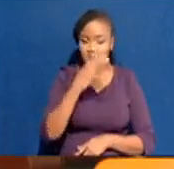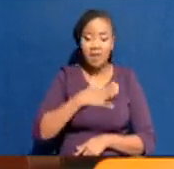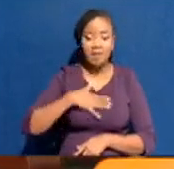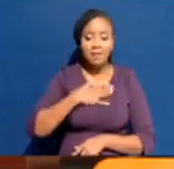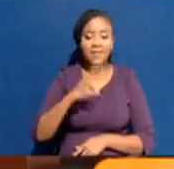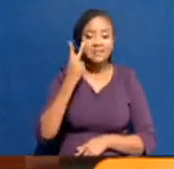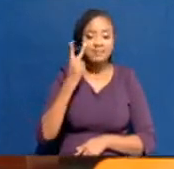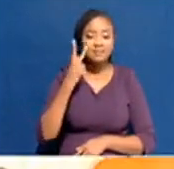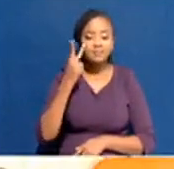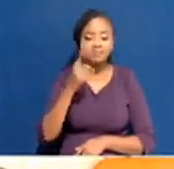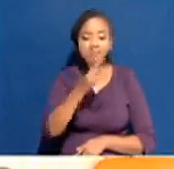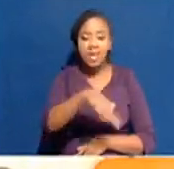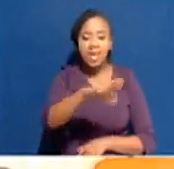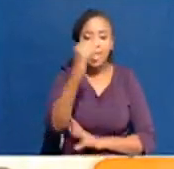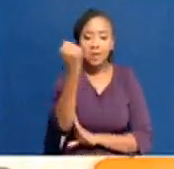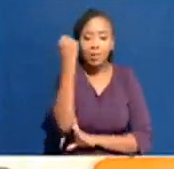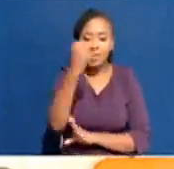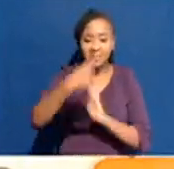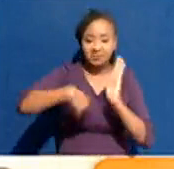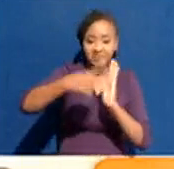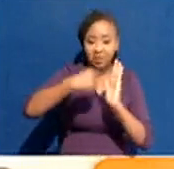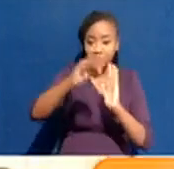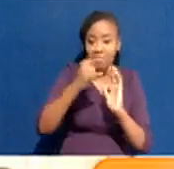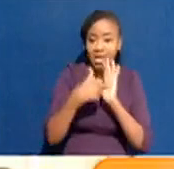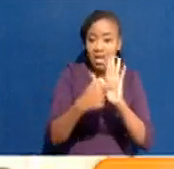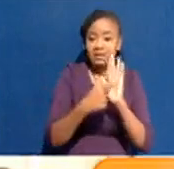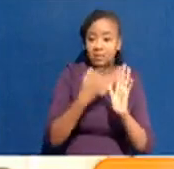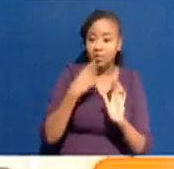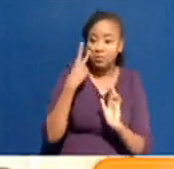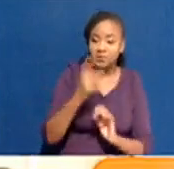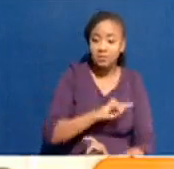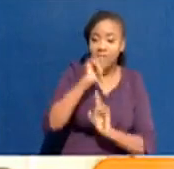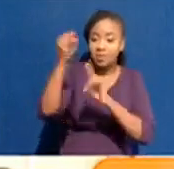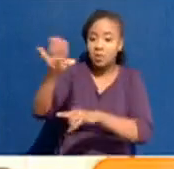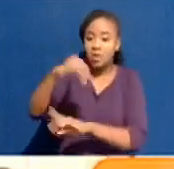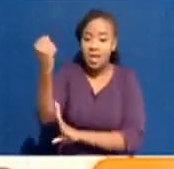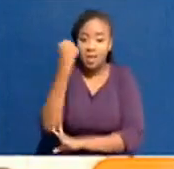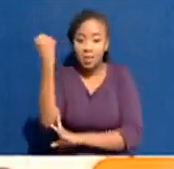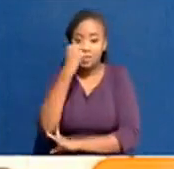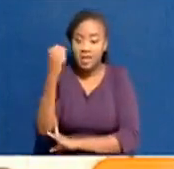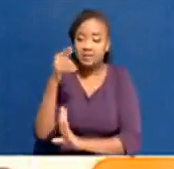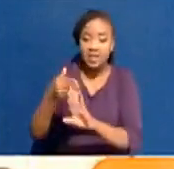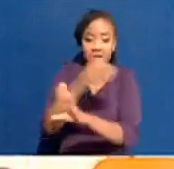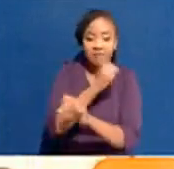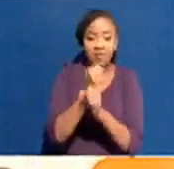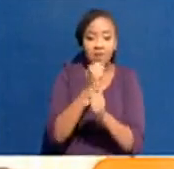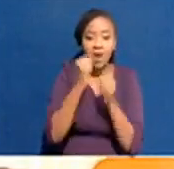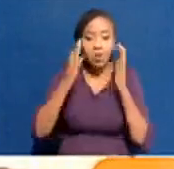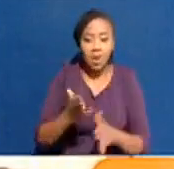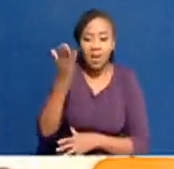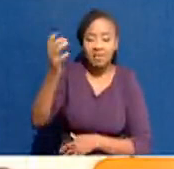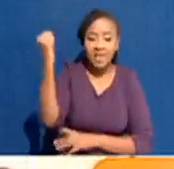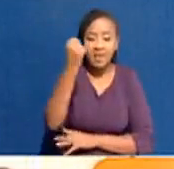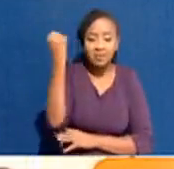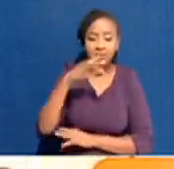wenyeji wapone. Kwa sababu ukienda kule Mumias, the former employees of Mumias, every week